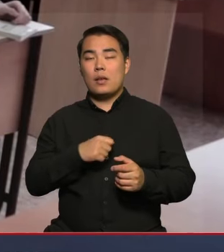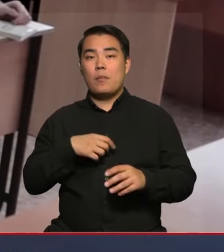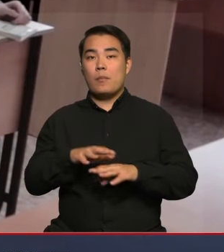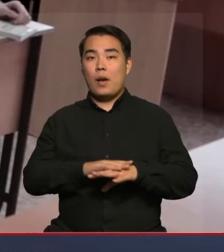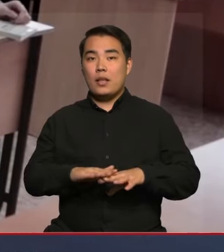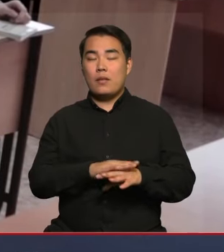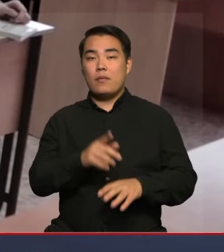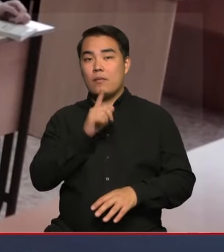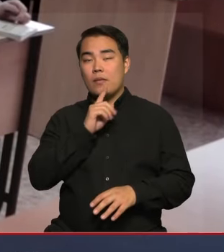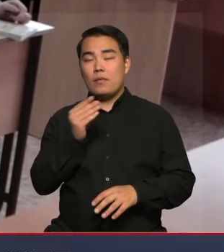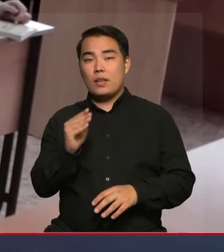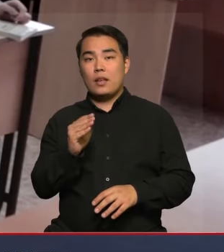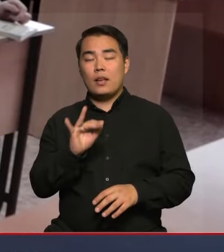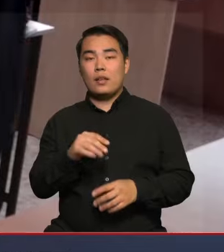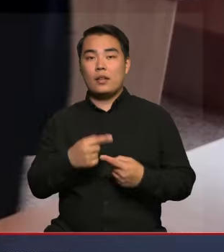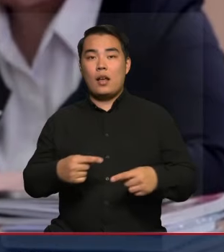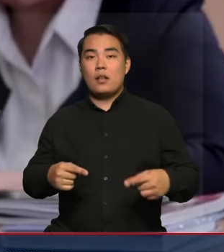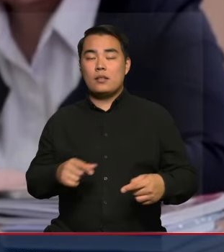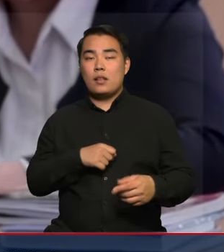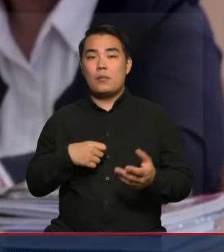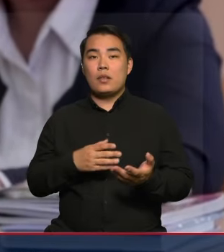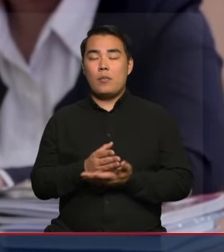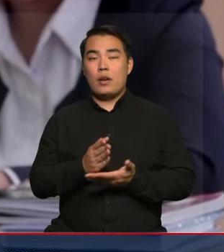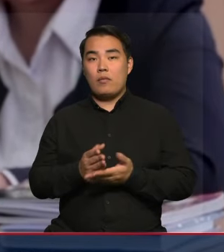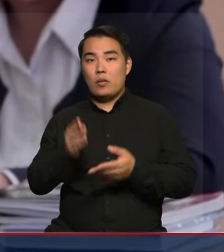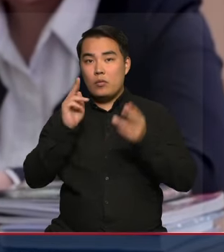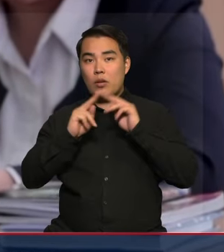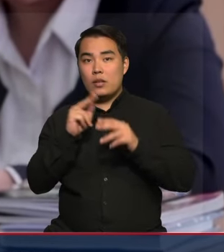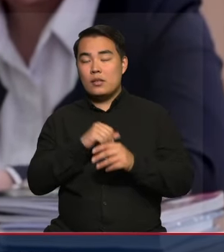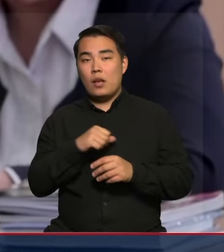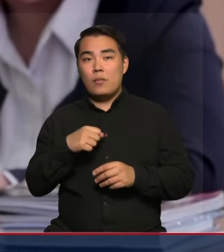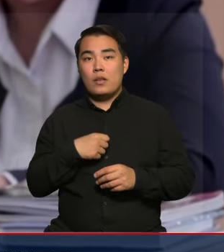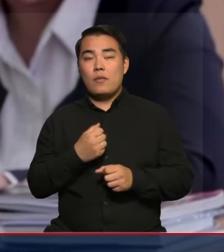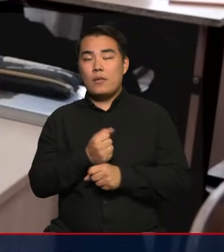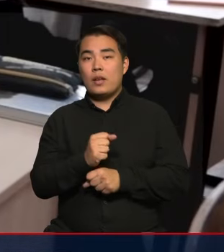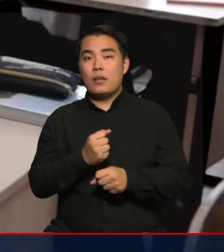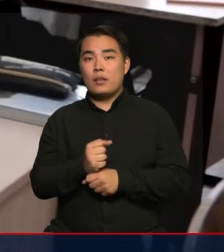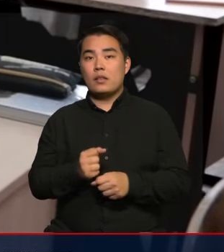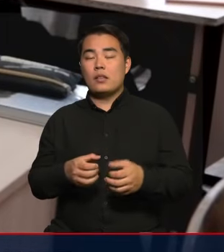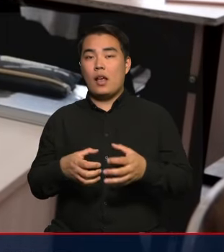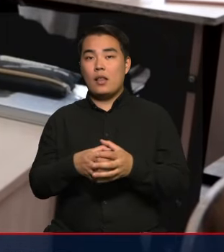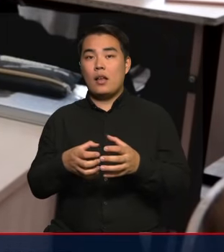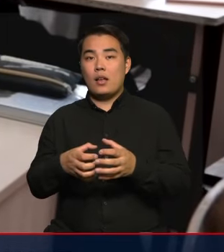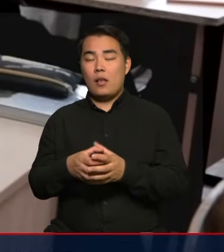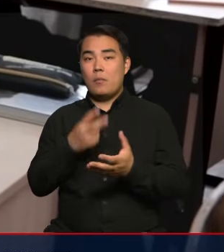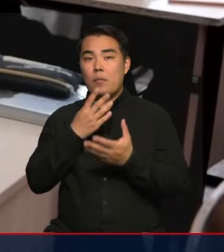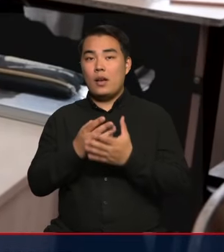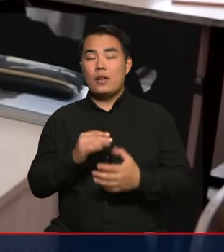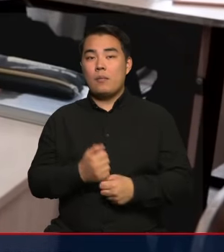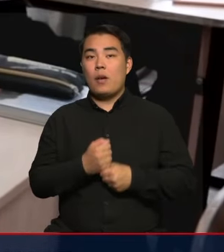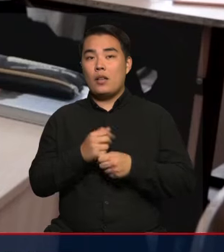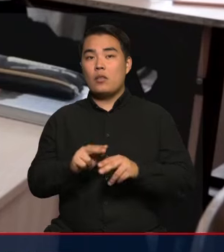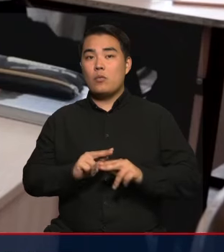математикадан, физикадан және басқа да пәндерден өткен сайыстарда топ жарған таланттарды төбеге көтеріп, олардың